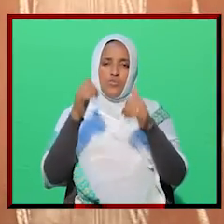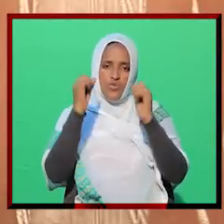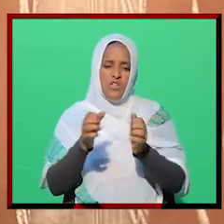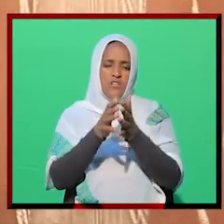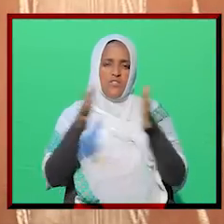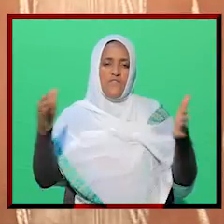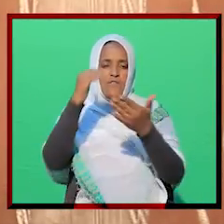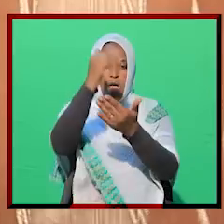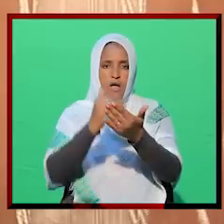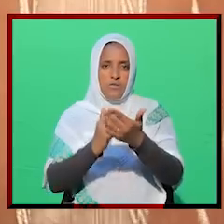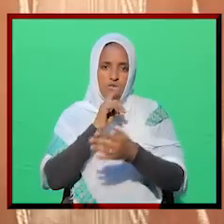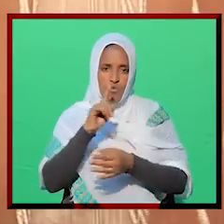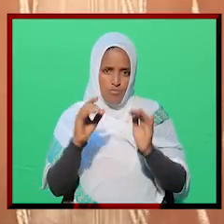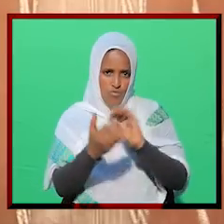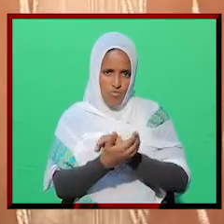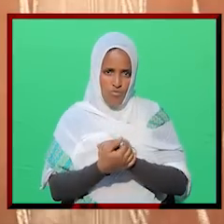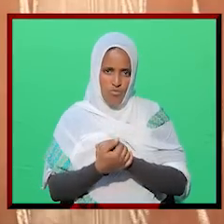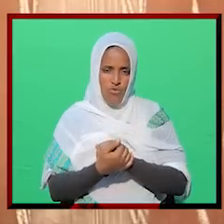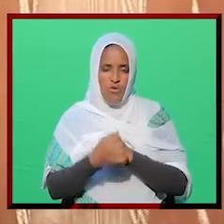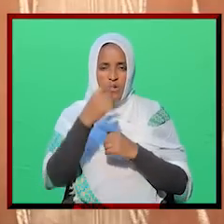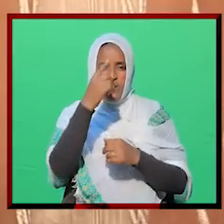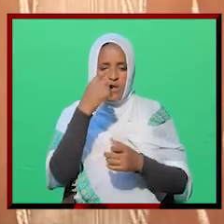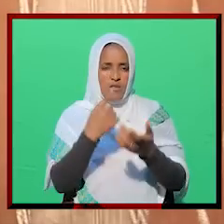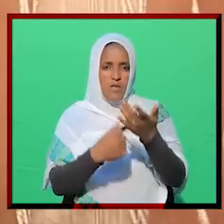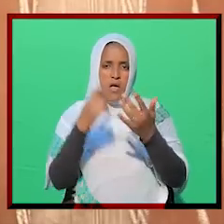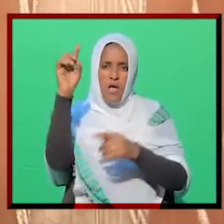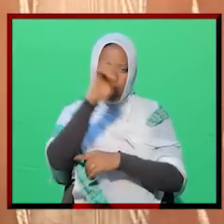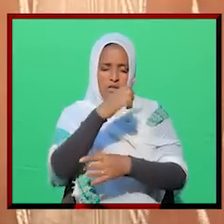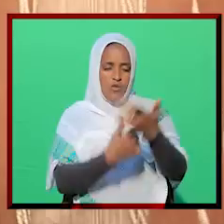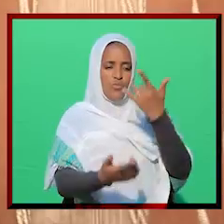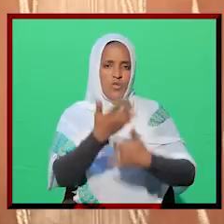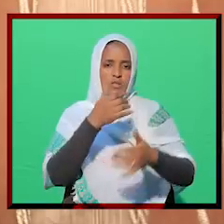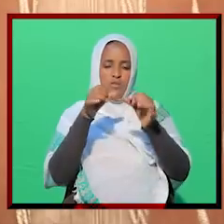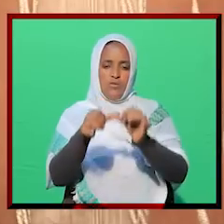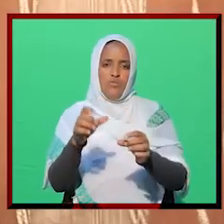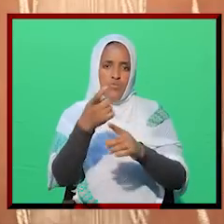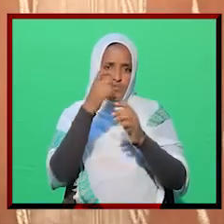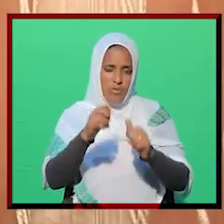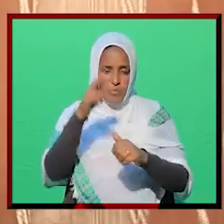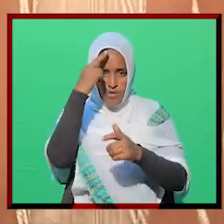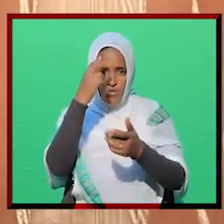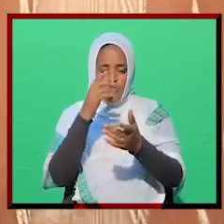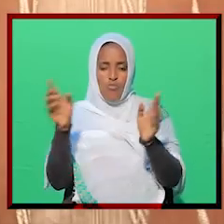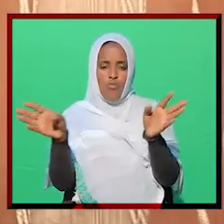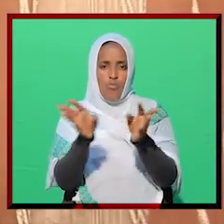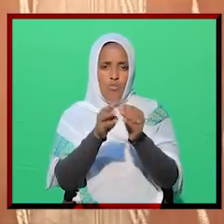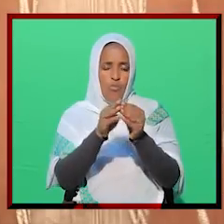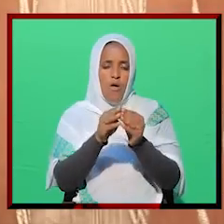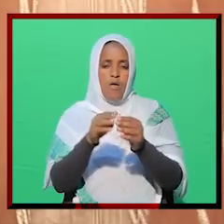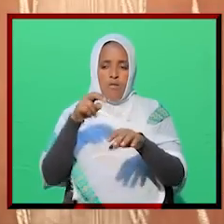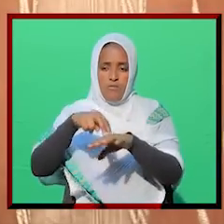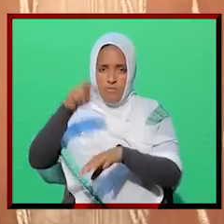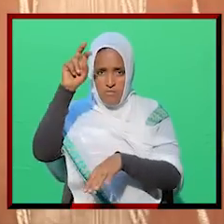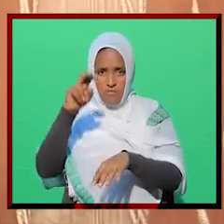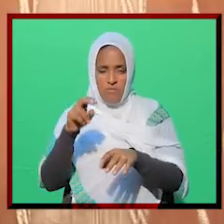አራማጆች በተመለከተ የተሰሩ ጉባኤያትና መጨረሻ በጉባኤዎች ላይ የተደረሰባቸውን ድምዳሜ ለማሳየት